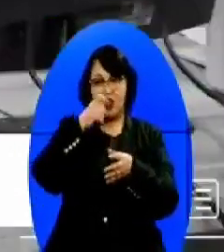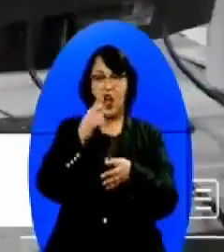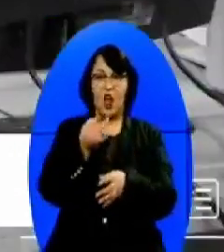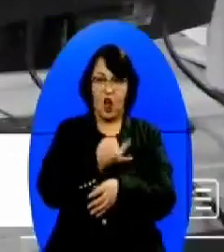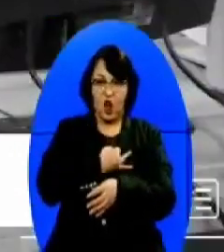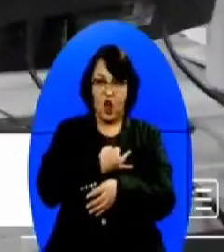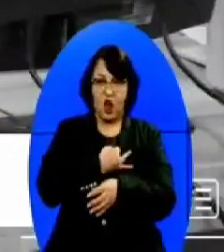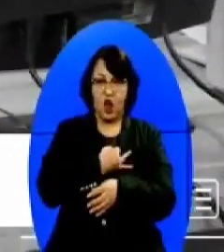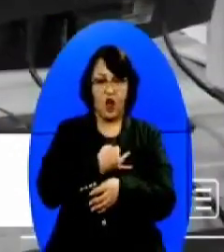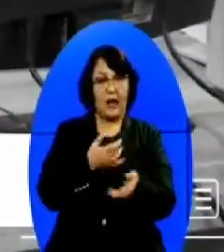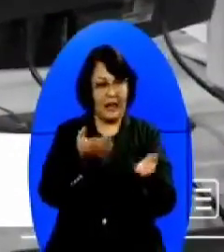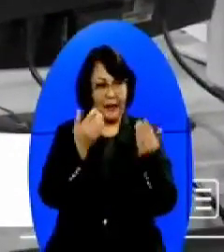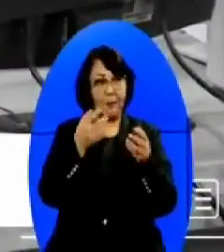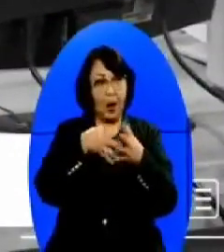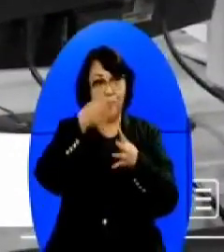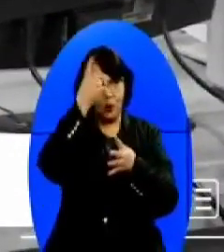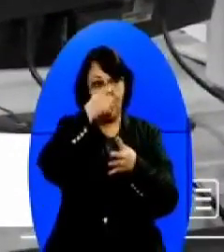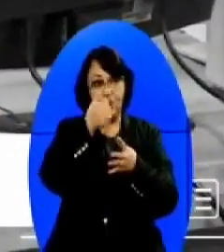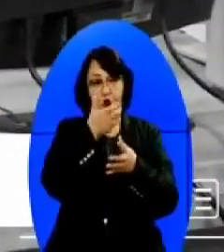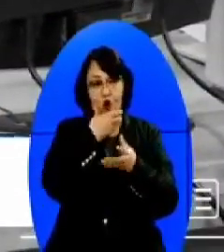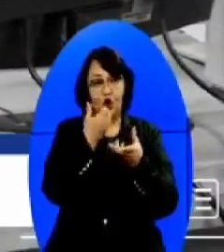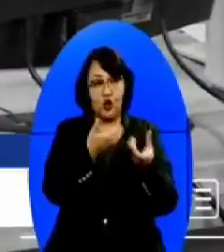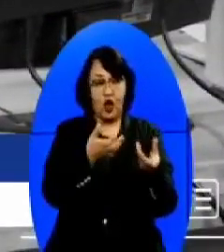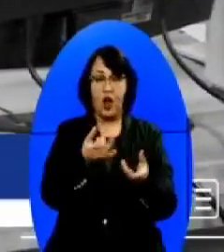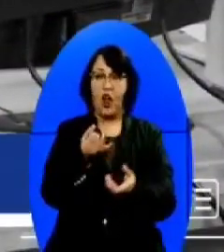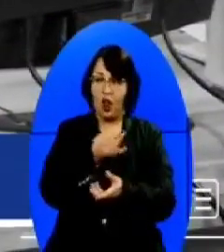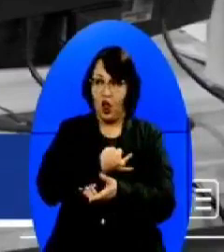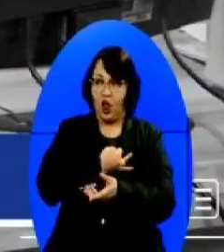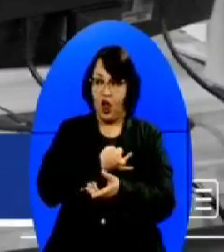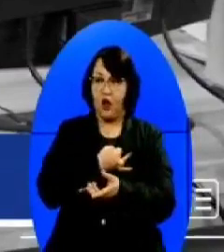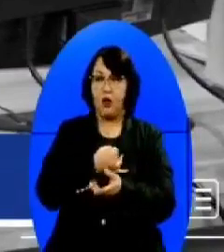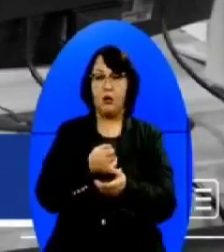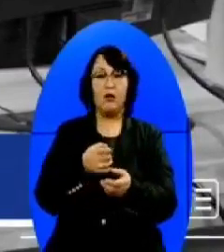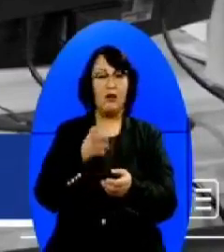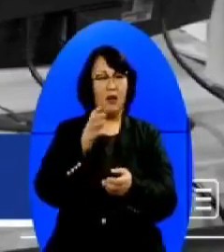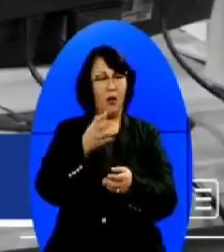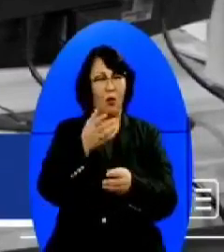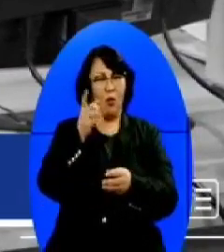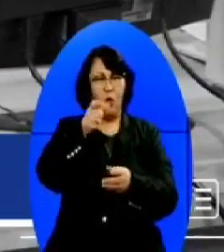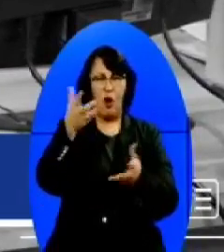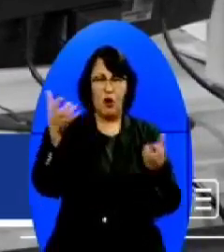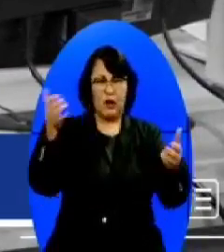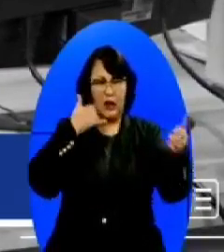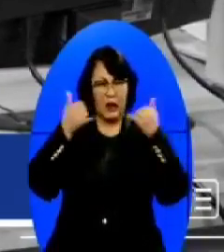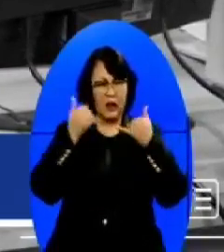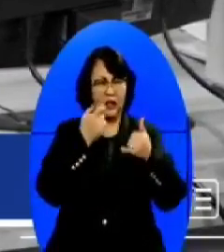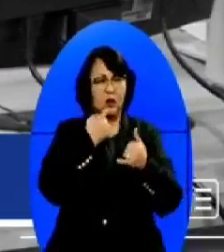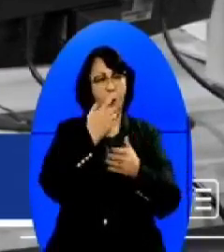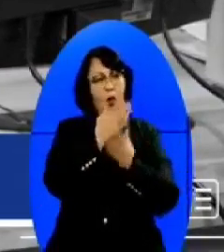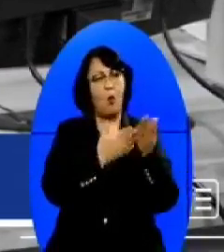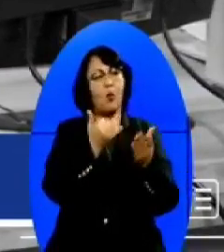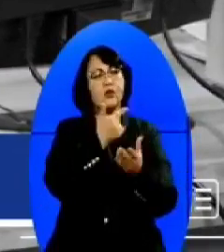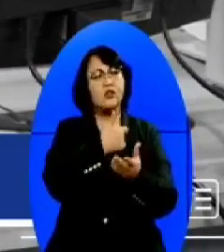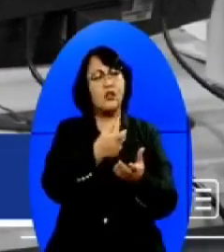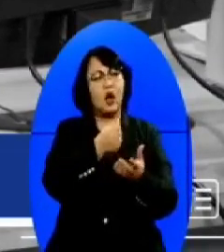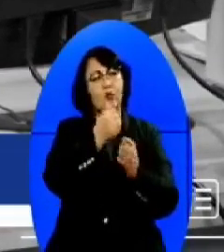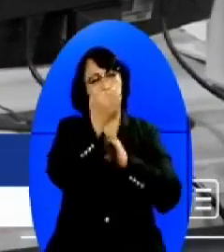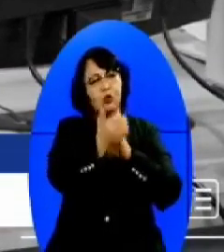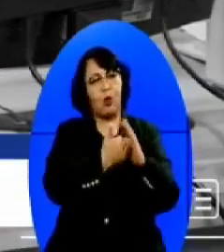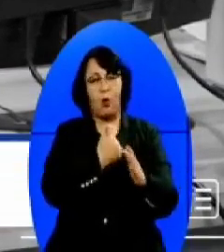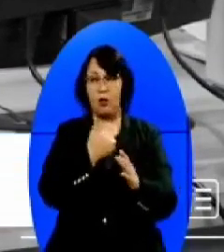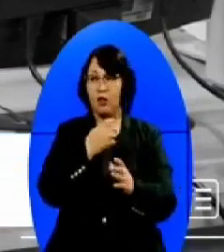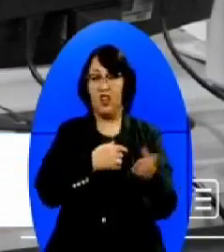залилуулжээ. Маш олон хүн залгаж байгаа учраас та урьдчилгаа мөнгөө төрүүлээд хийчихээд таалагдах бол буцаагаад авчихаа